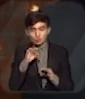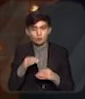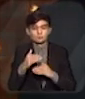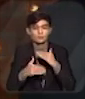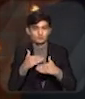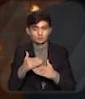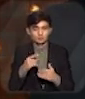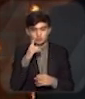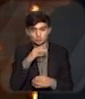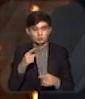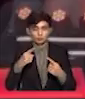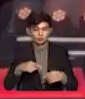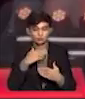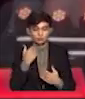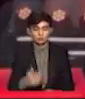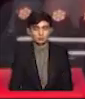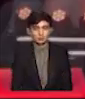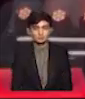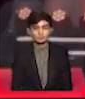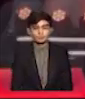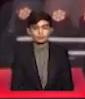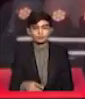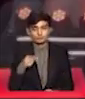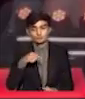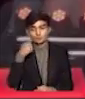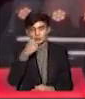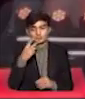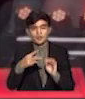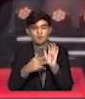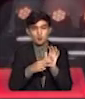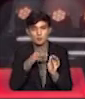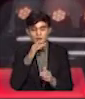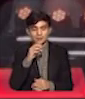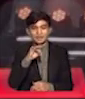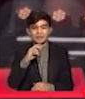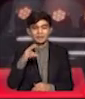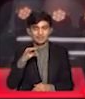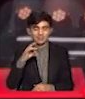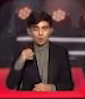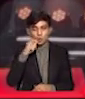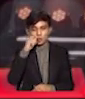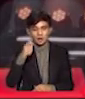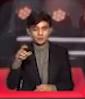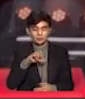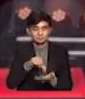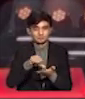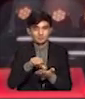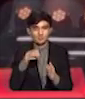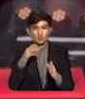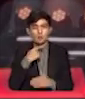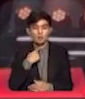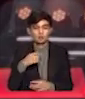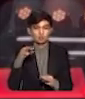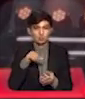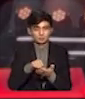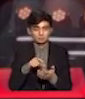жоғары көтерілмесе төмендеп жатқан жоқ. Жақында 28 жастағы Индира Еділбаева Украина дауысы байқауында қазылар алқасыны